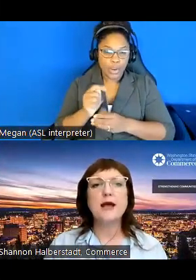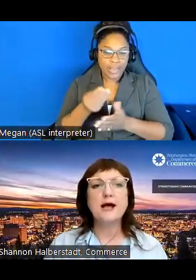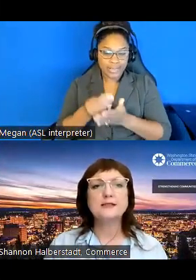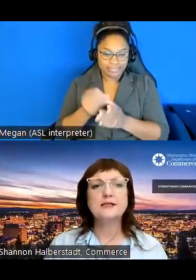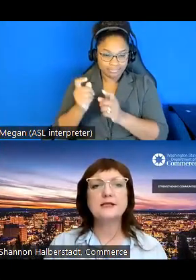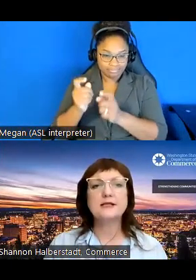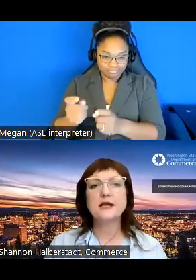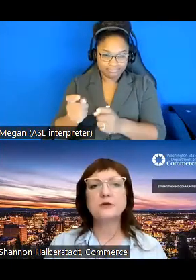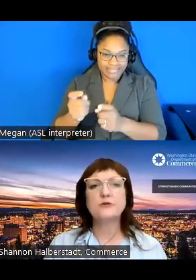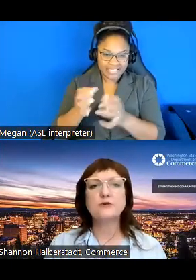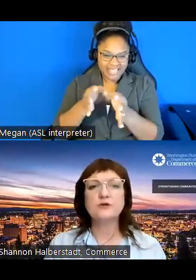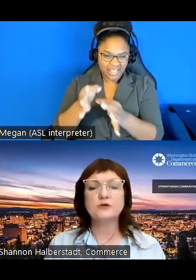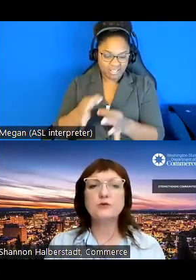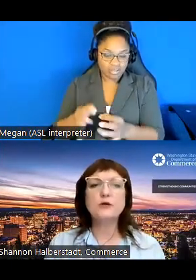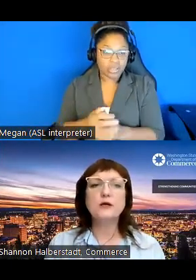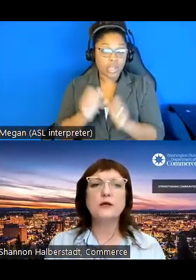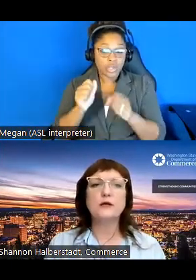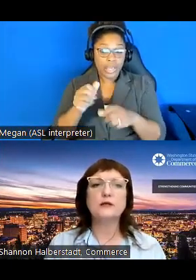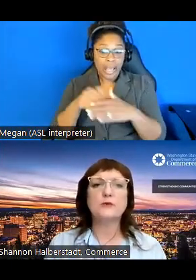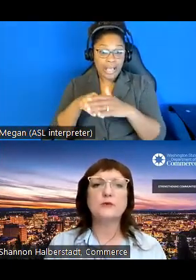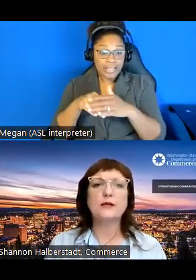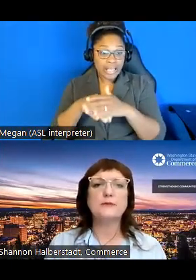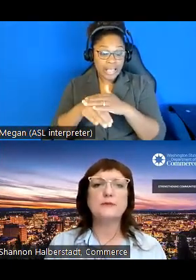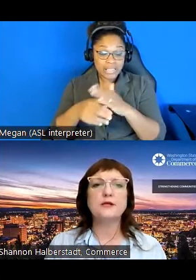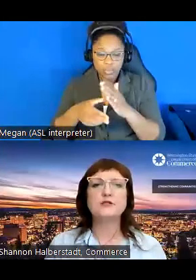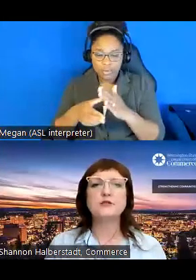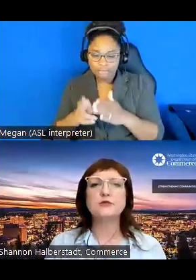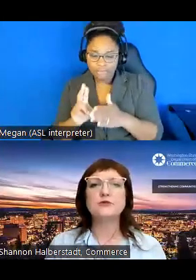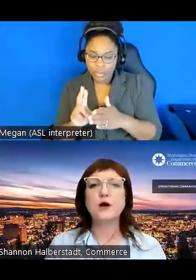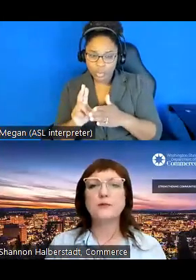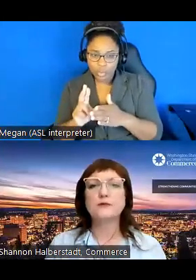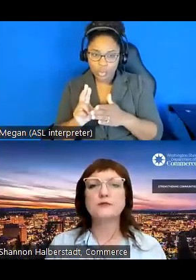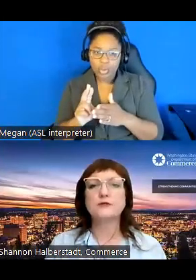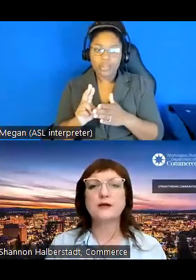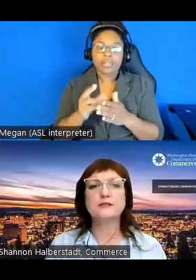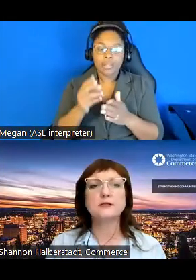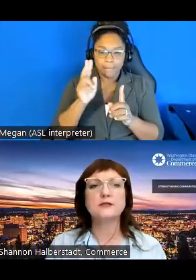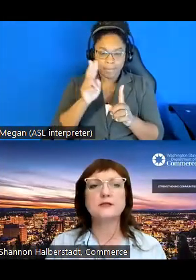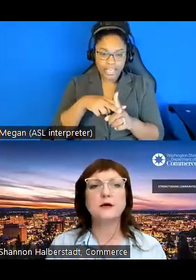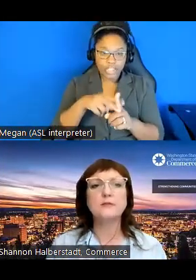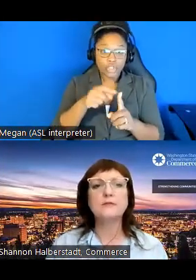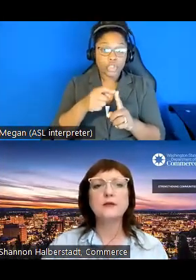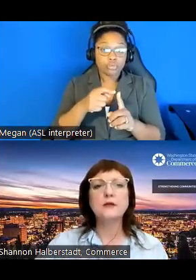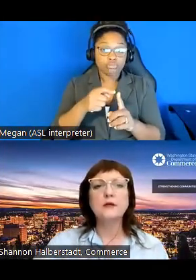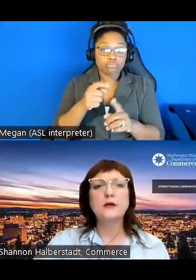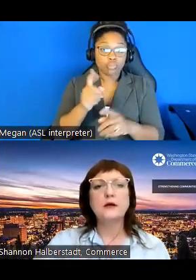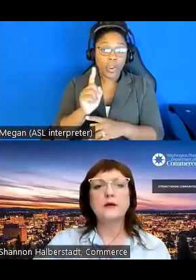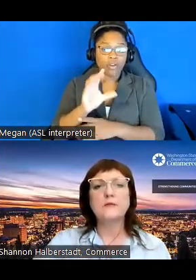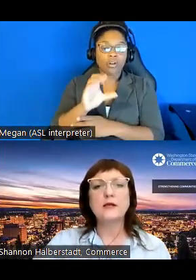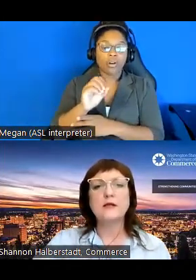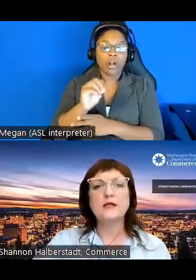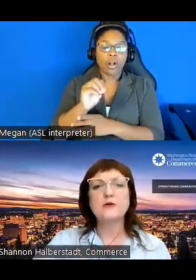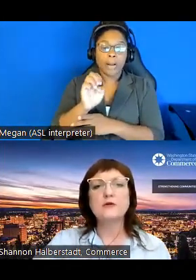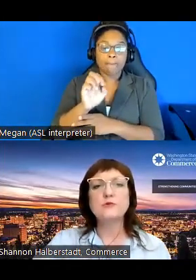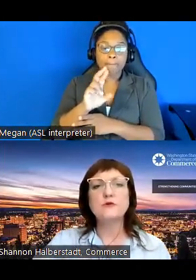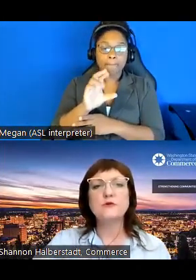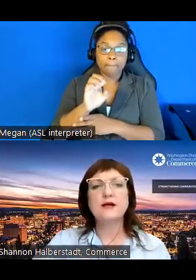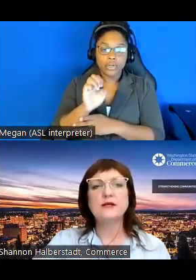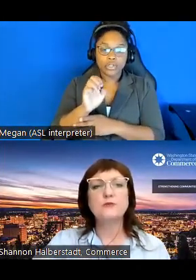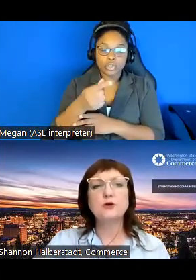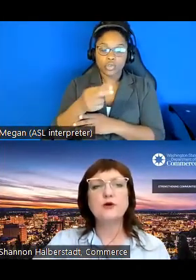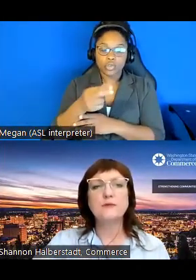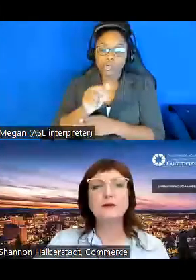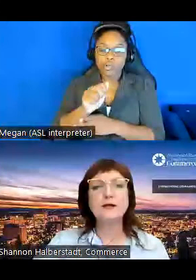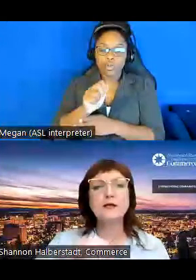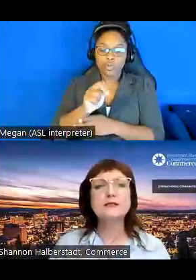이제 그 프로그램에 대해서 조금 자세하게 설명해 드리도록 하겠습니다. 그 애플리케이션 신청서는